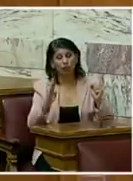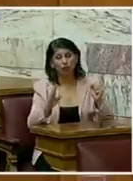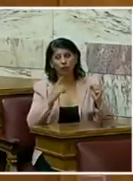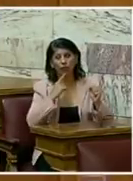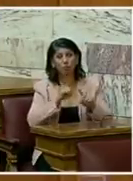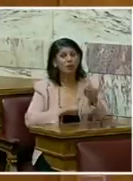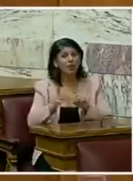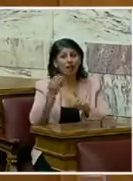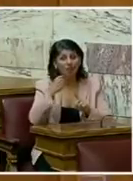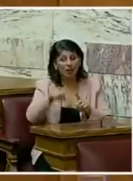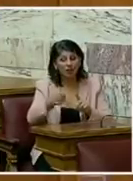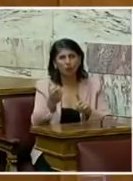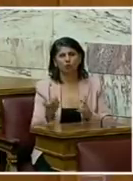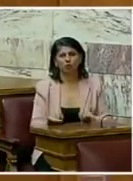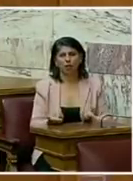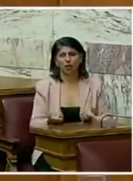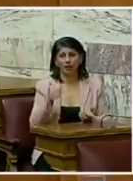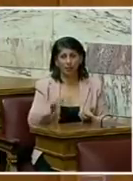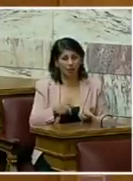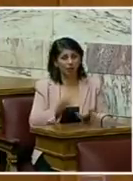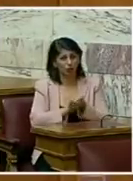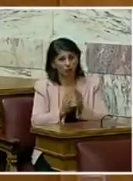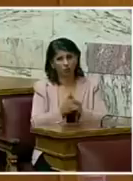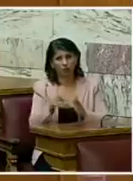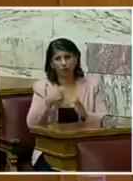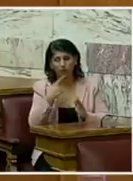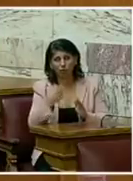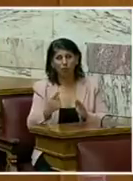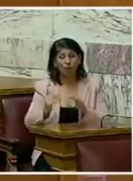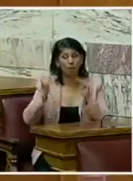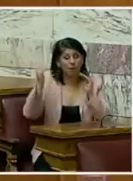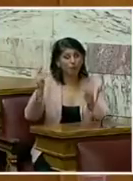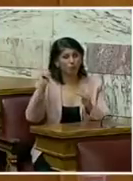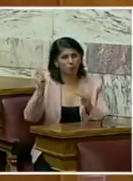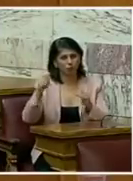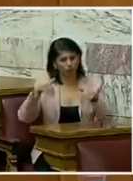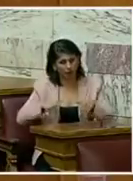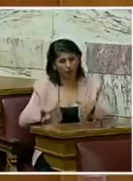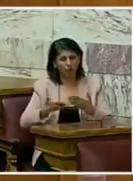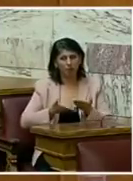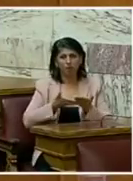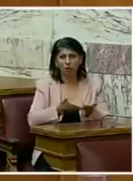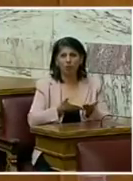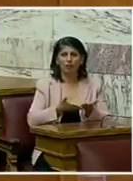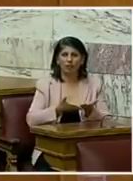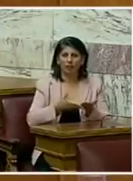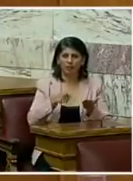τα ποσά. Και αν αυτό το θεωρεί δισκευωρία, εμείς το θεωρούμε υπέρτατο πολιτικό καθήκον και μια βοήθεια και συνδρομή